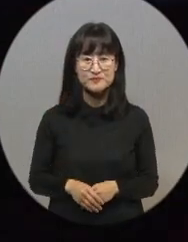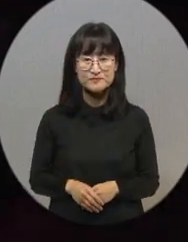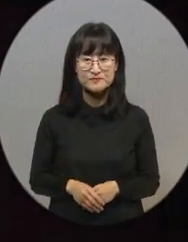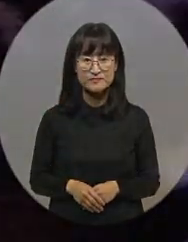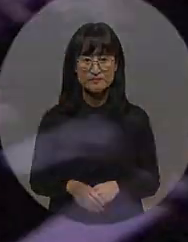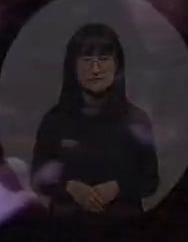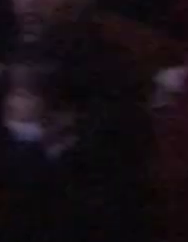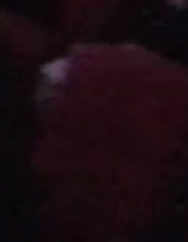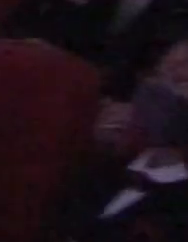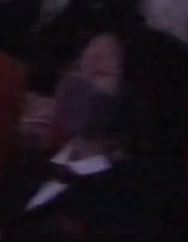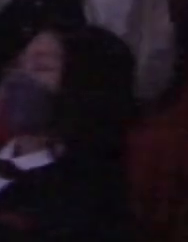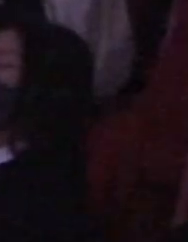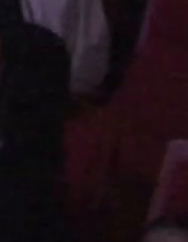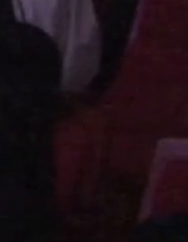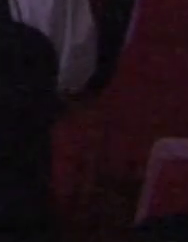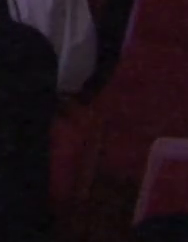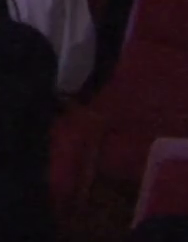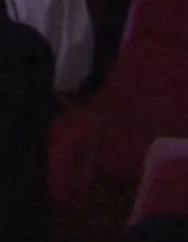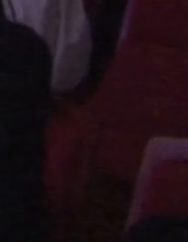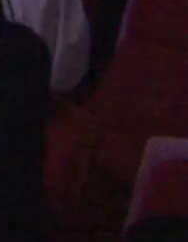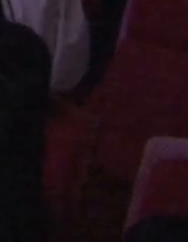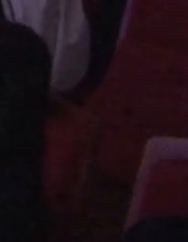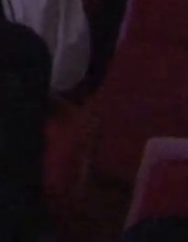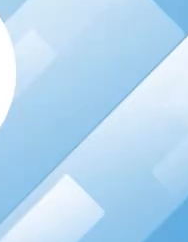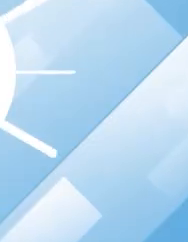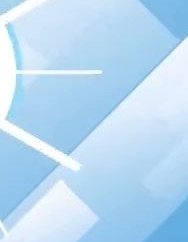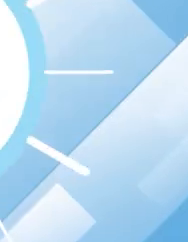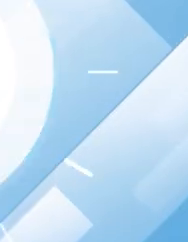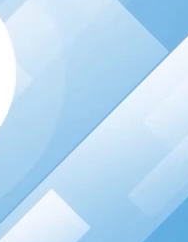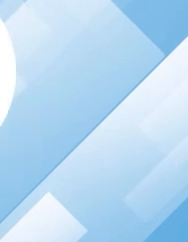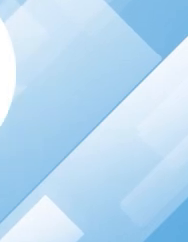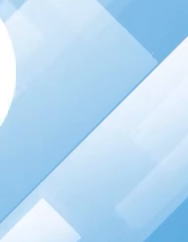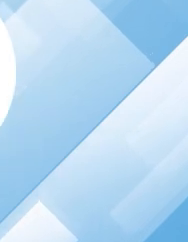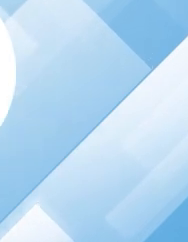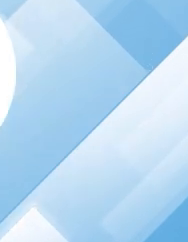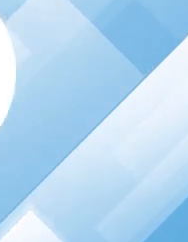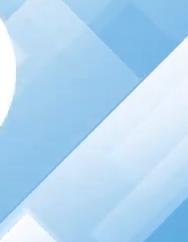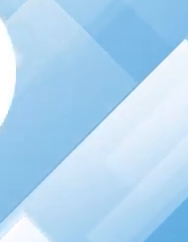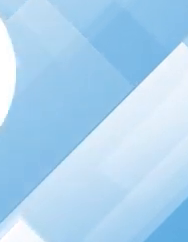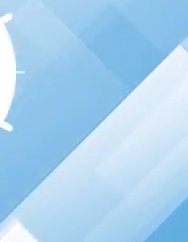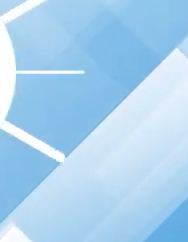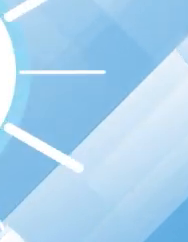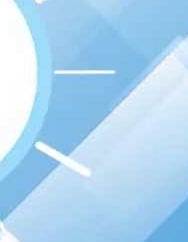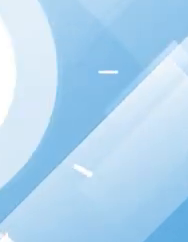복지TV 뉴스 황경영입니다.